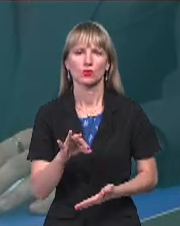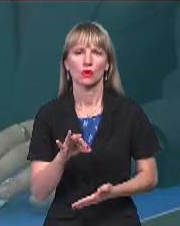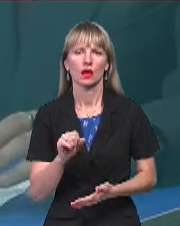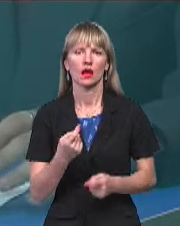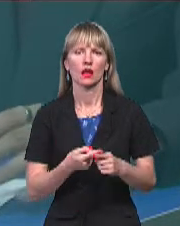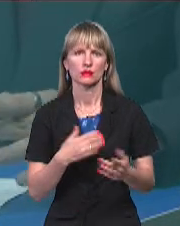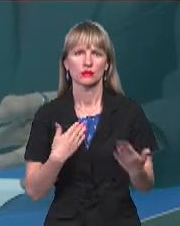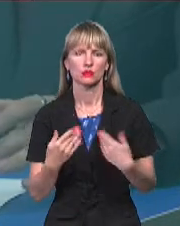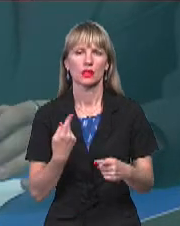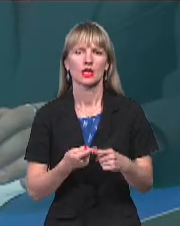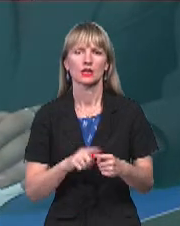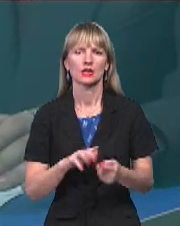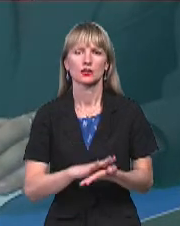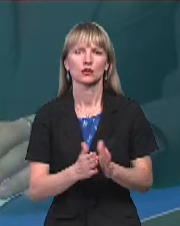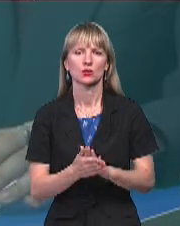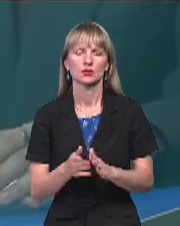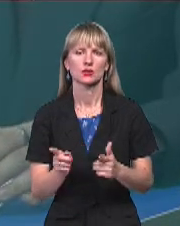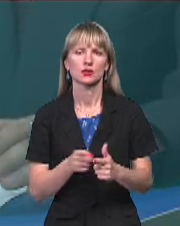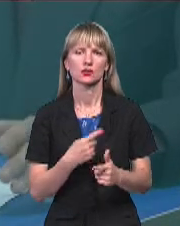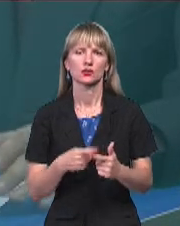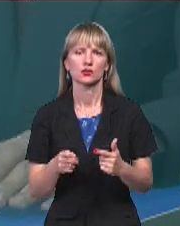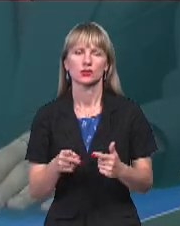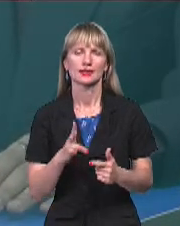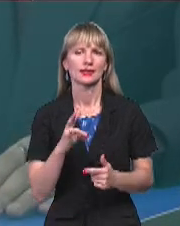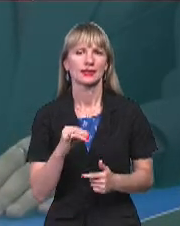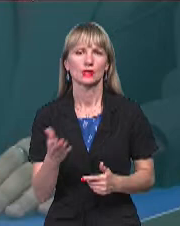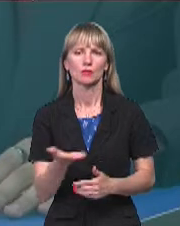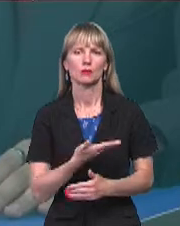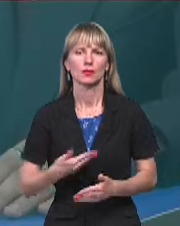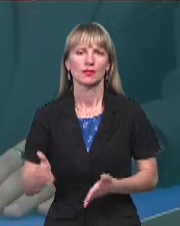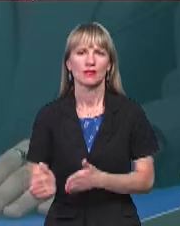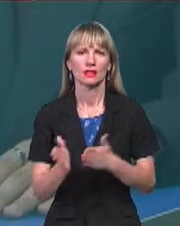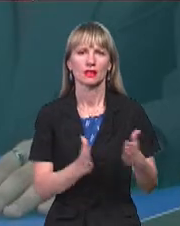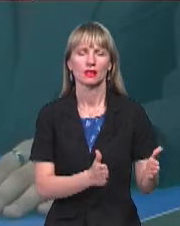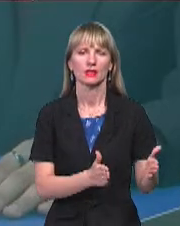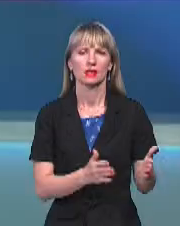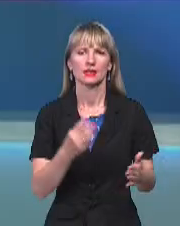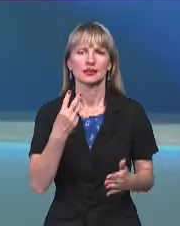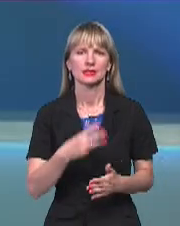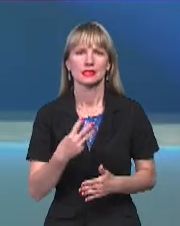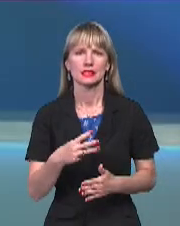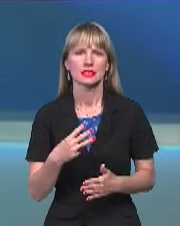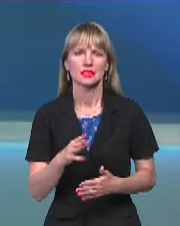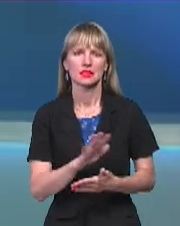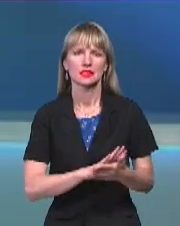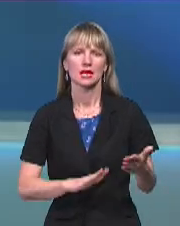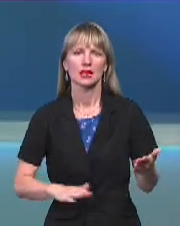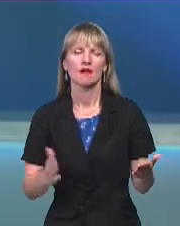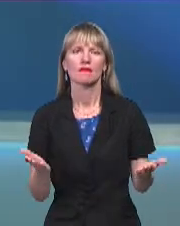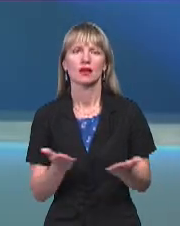А це стосується саме цієї ситуації? Чи... Ні, ми відклали 30 заяв,